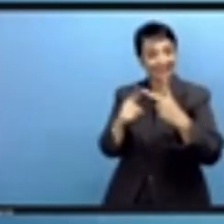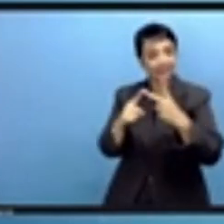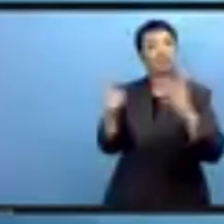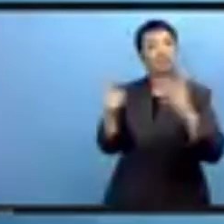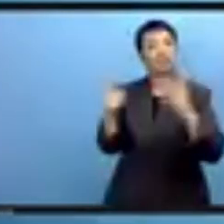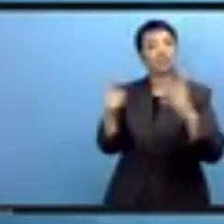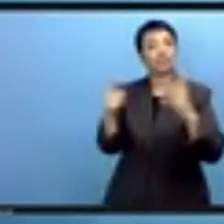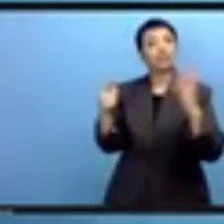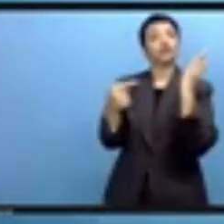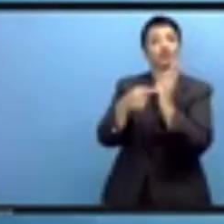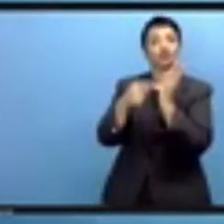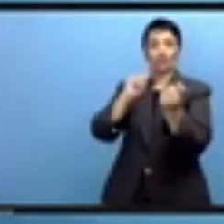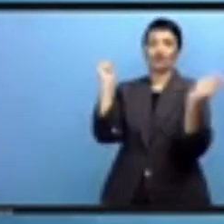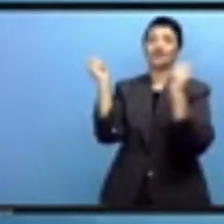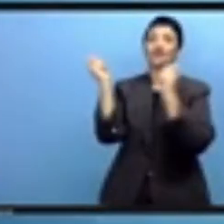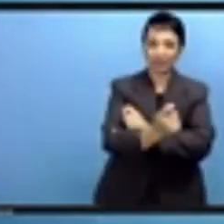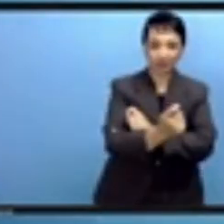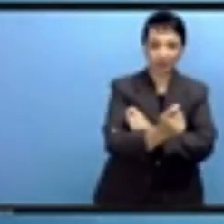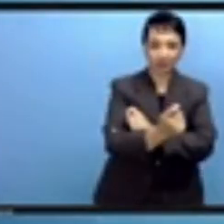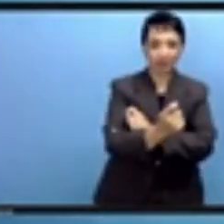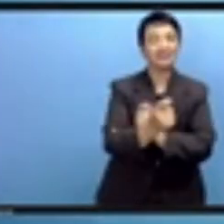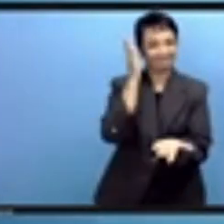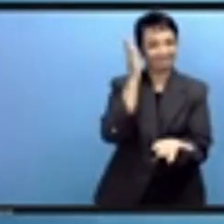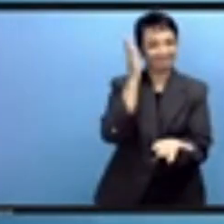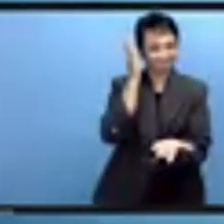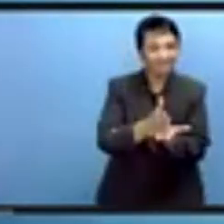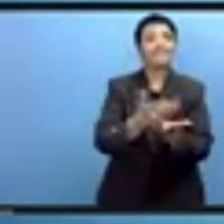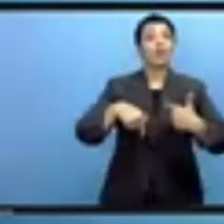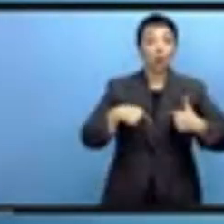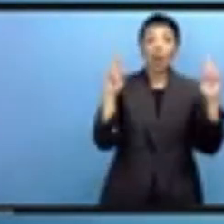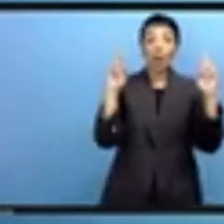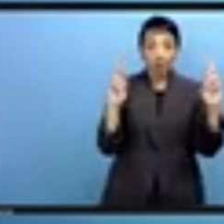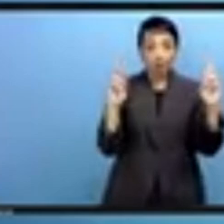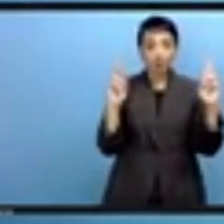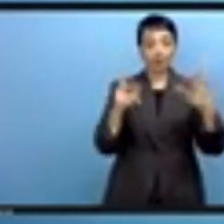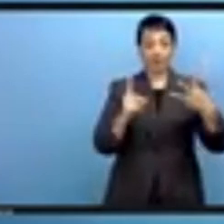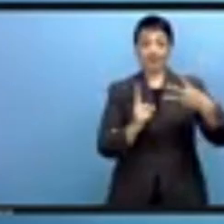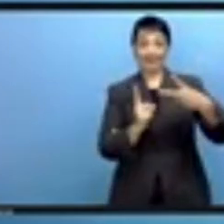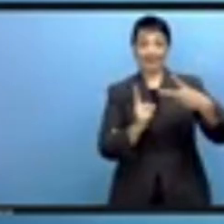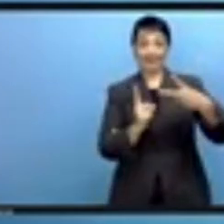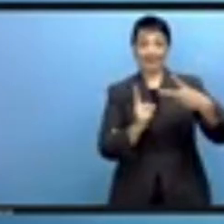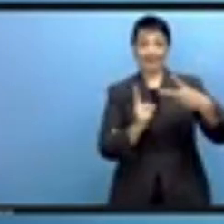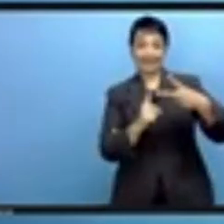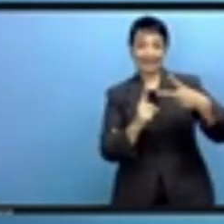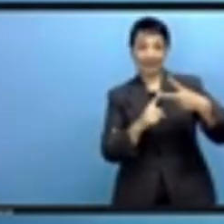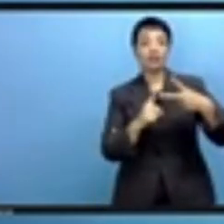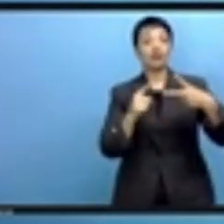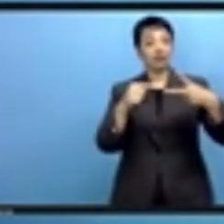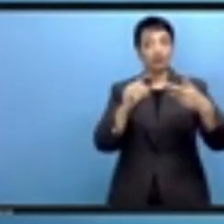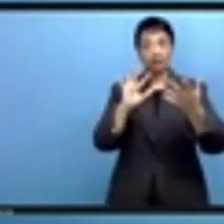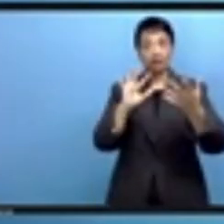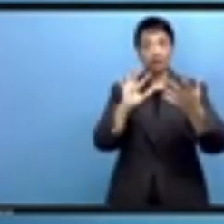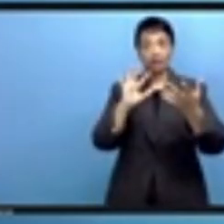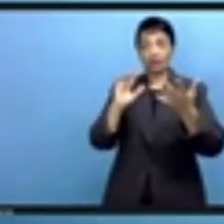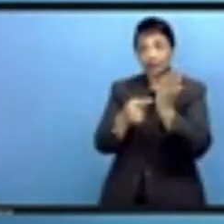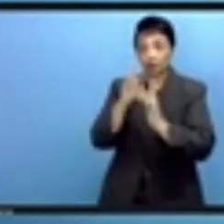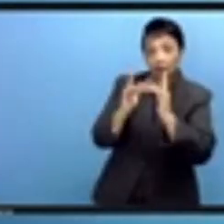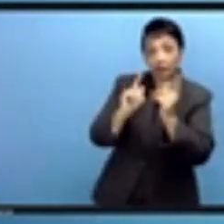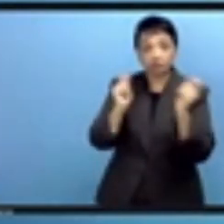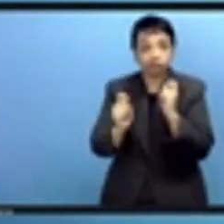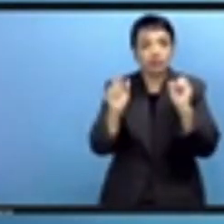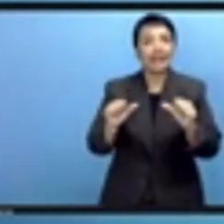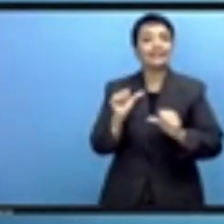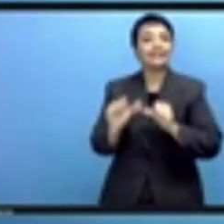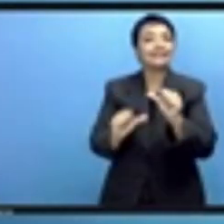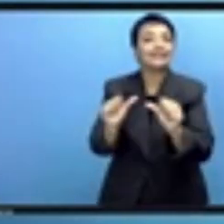长呢也讲到了21世纪呢我们面临的这个挑战是包括气候变化以及这个数字化转